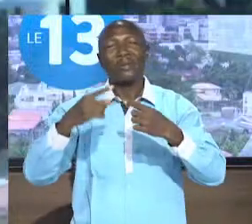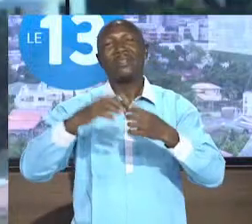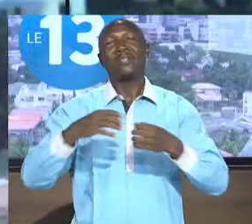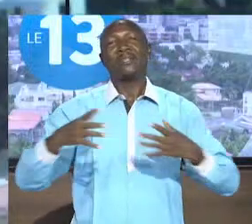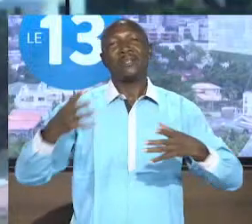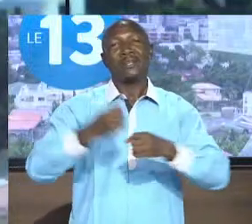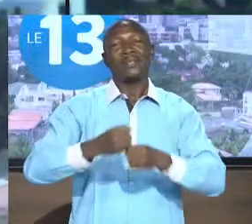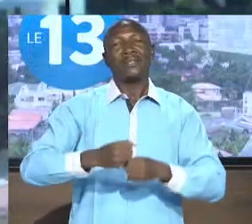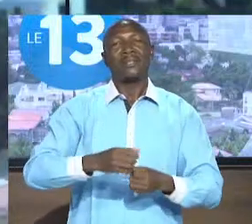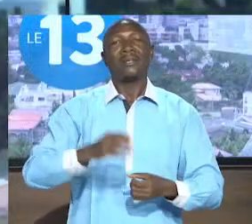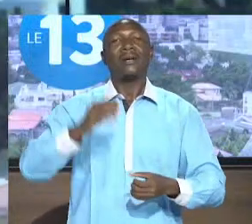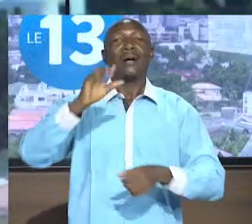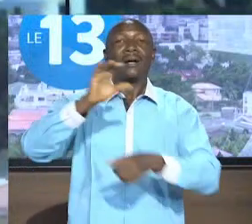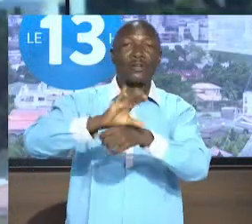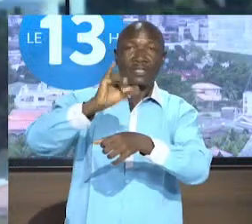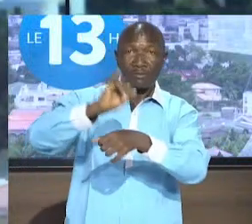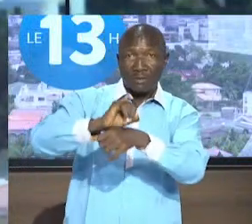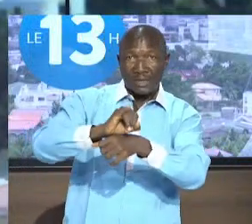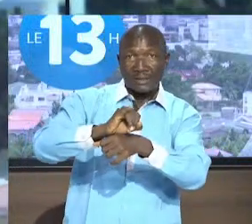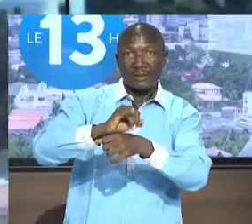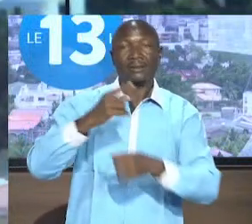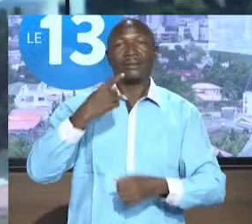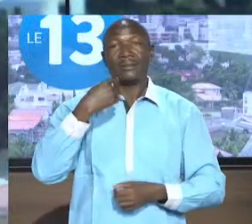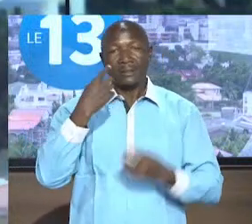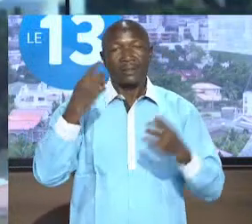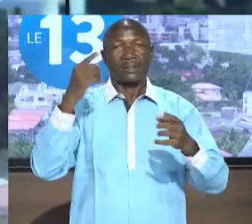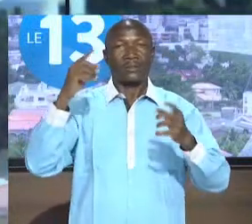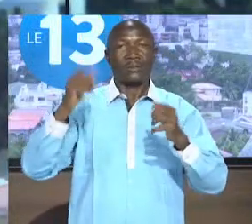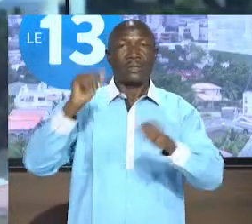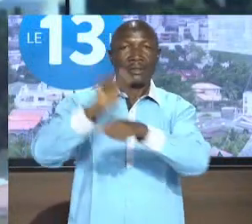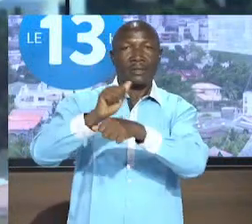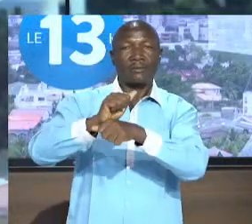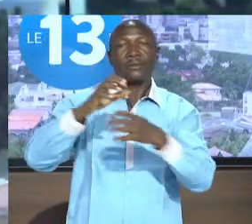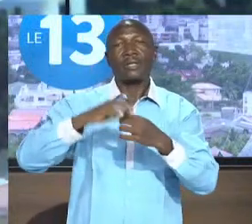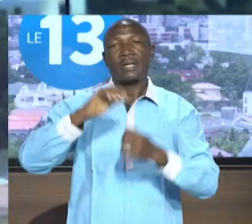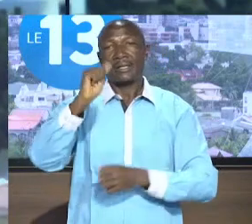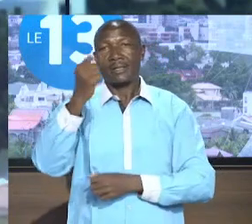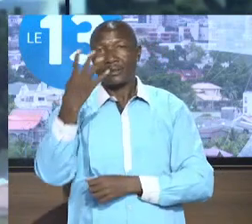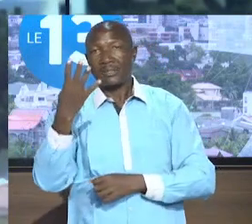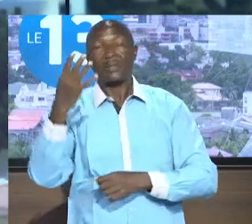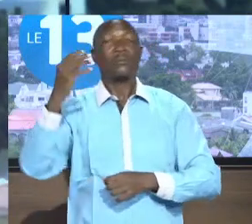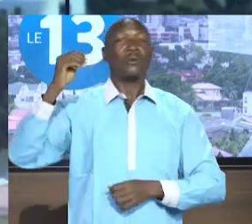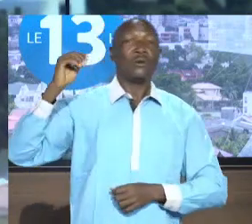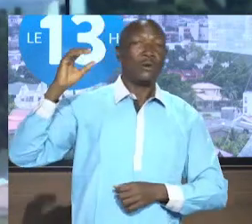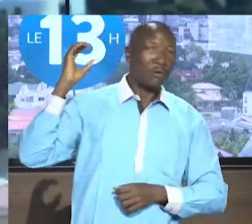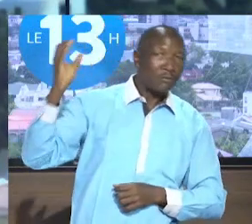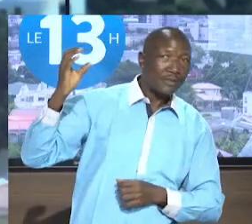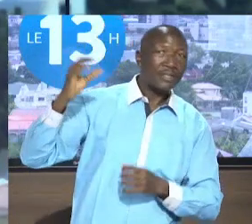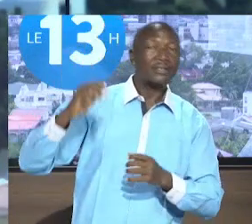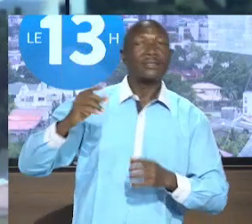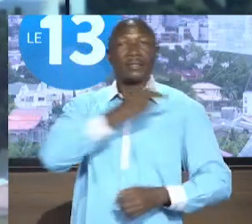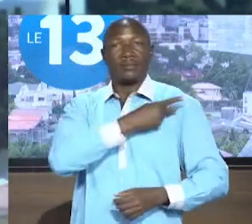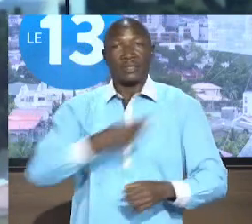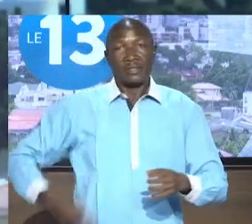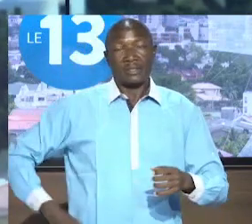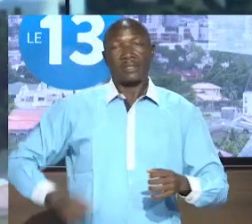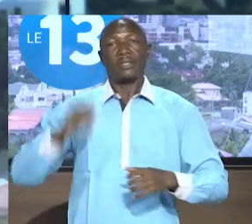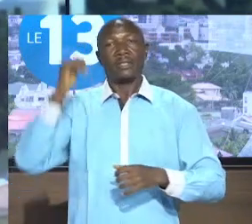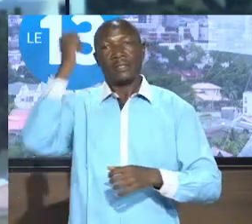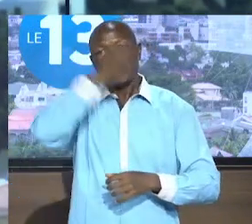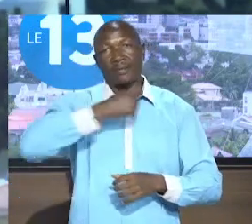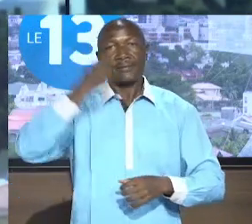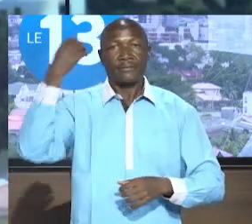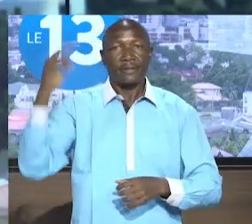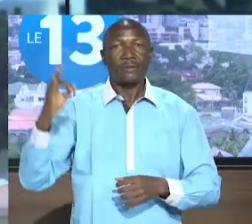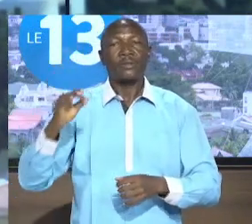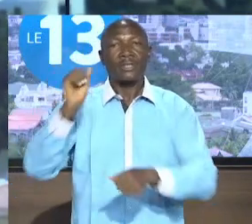Au Cap sur Abidjan, en Côte d'Ivoire, où se tiennent les travaux de la 14e conférence des présidents d'Assemblée de l'Afrique francophone,